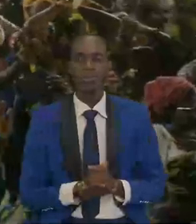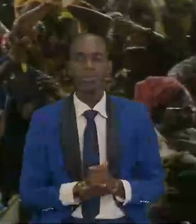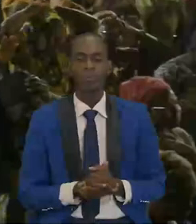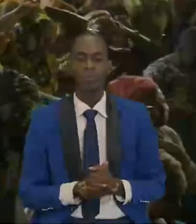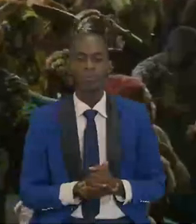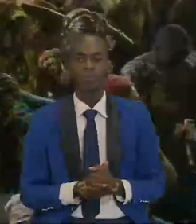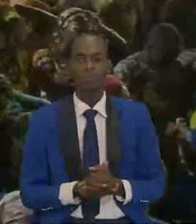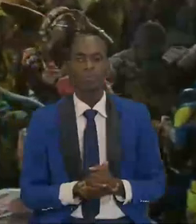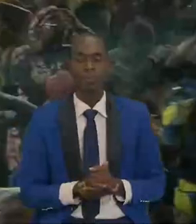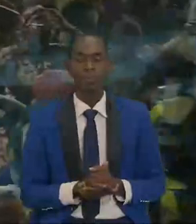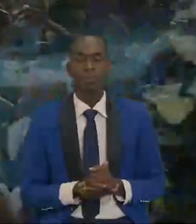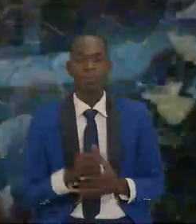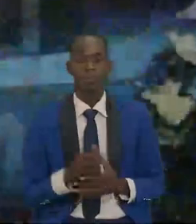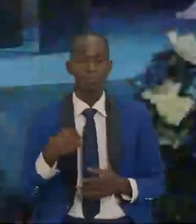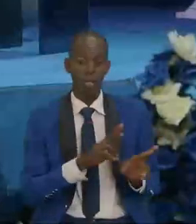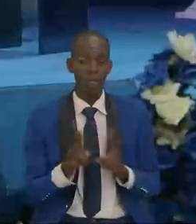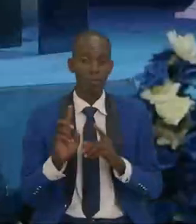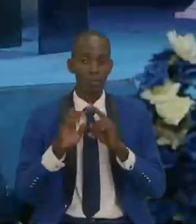votre Amen.